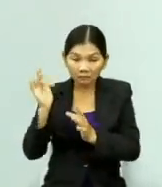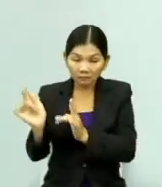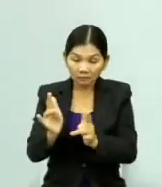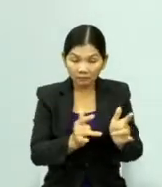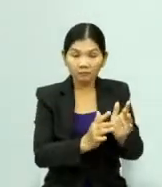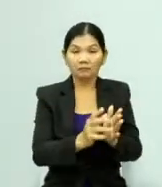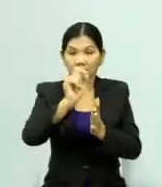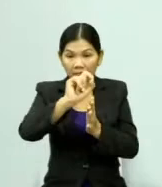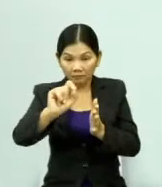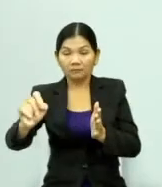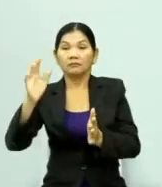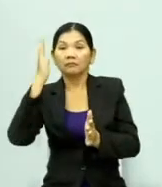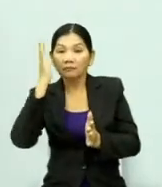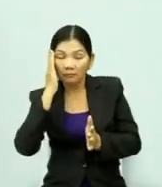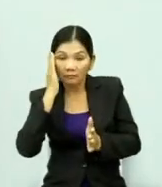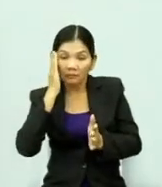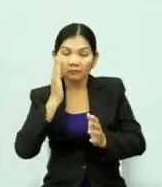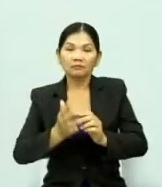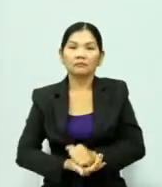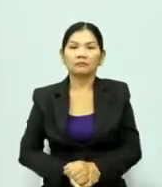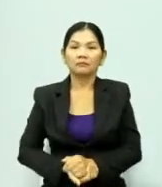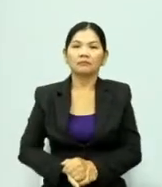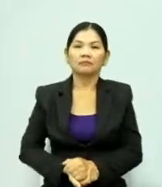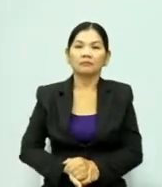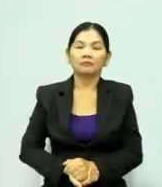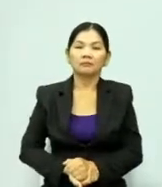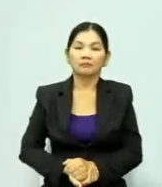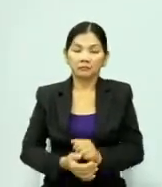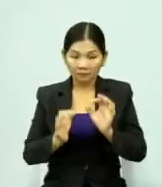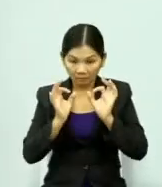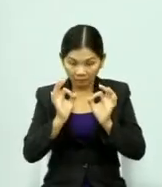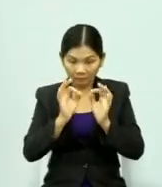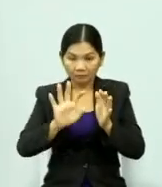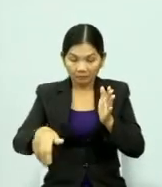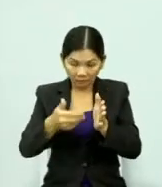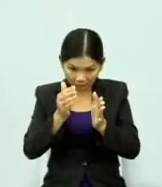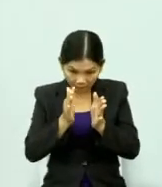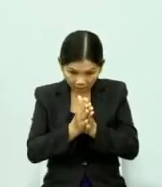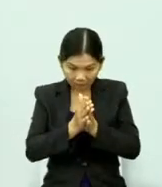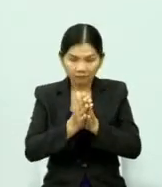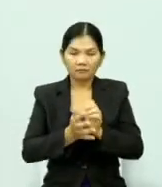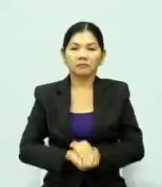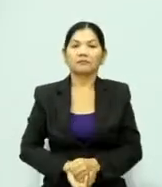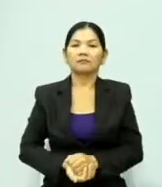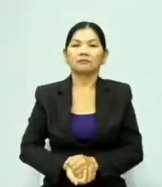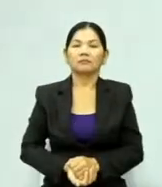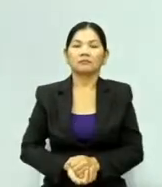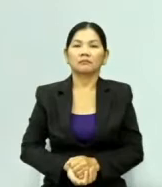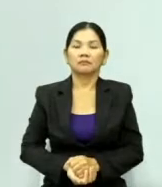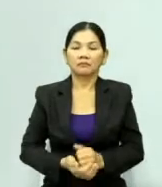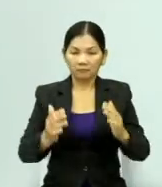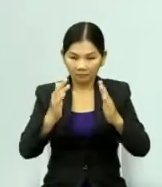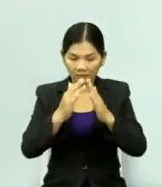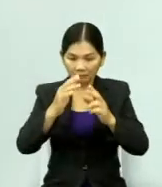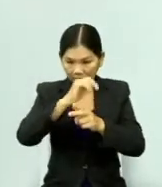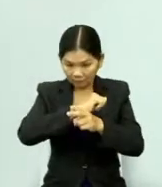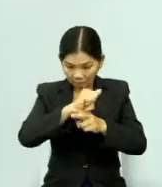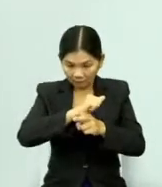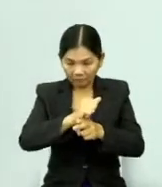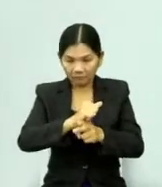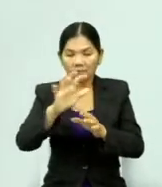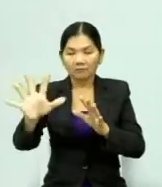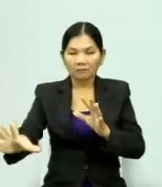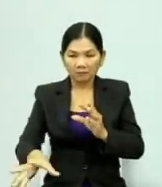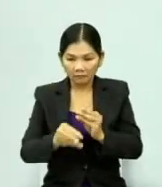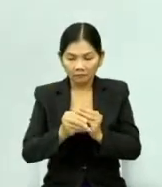nè cửu ai sơ sơ nấu chà vô hai ọc con dẫn nè cửu nấu miến kích cáp tế bằng thèm